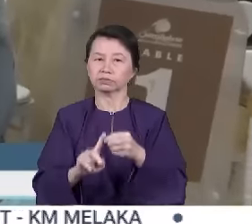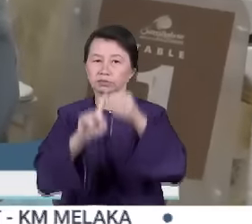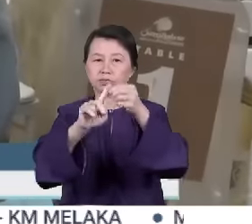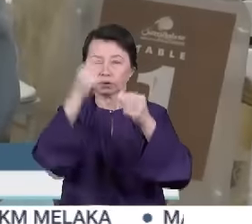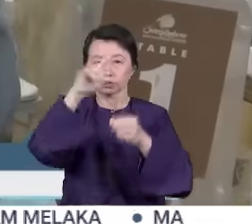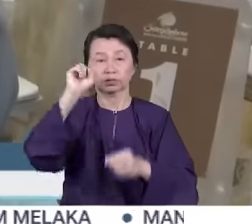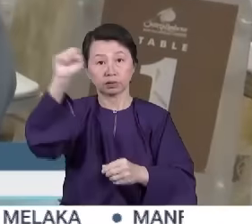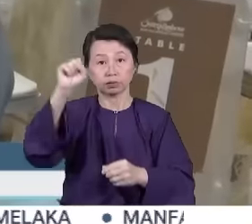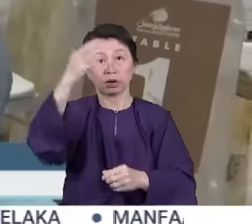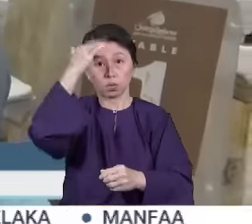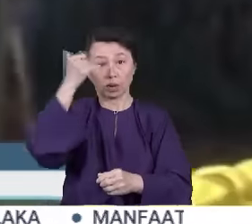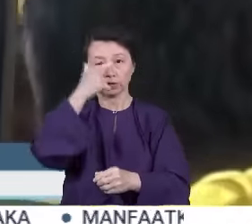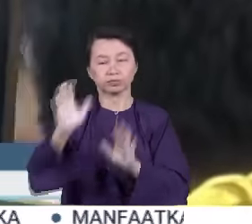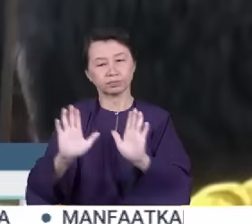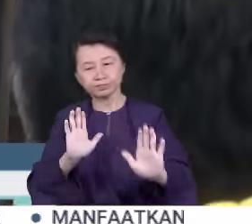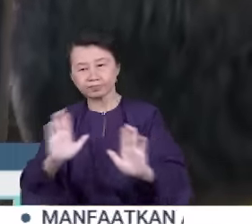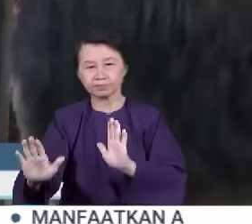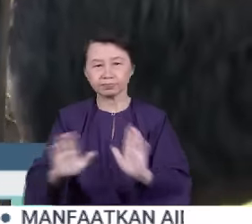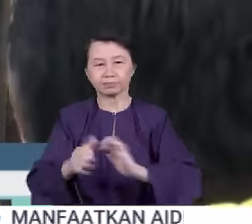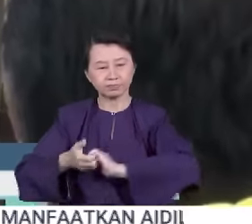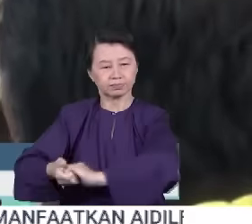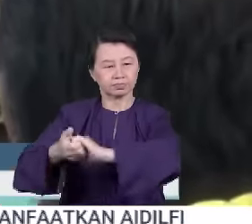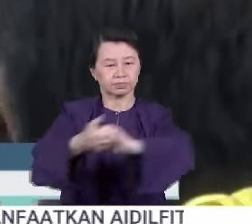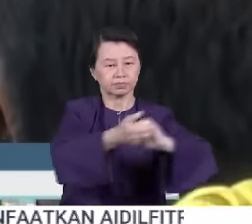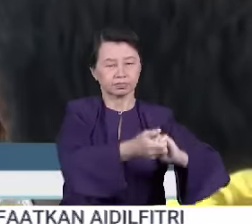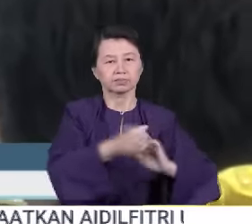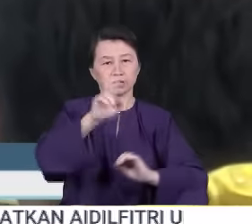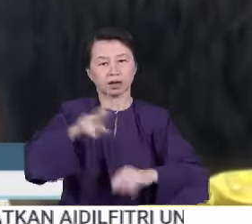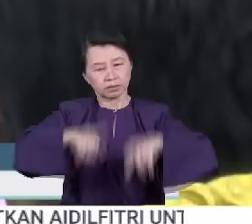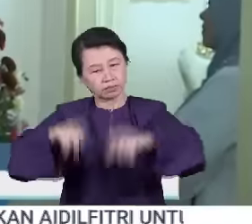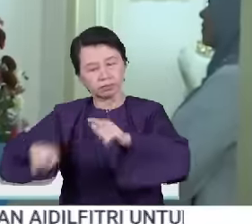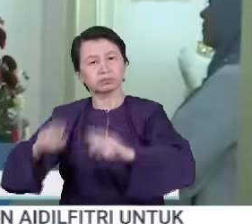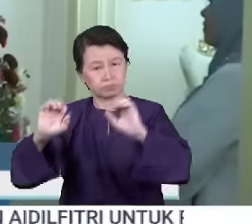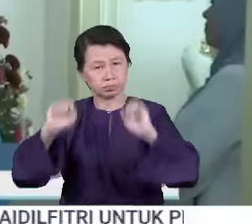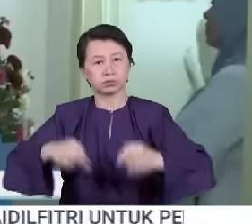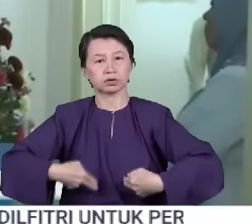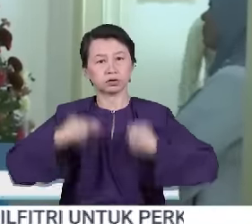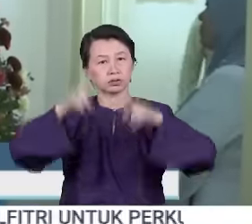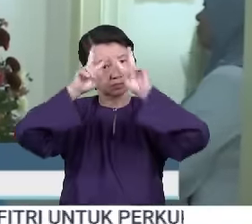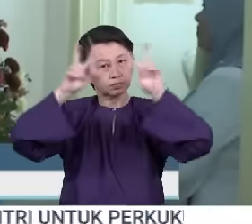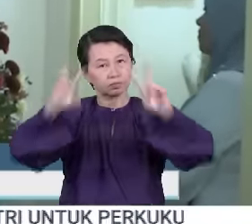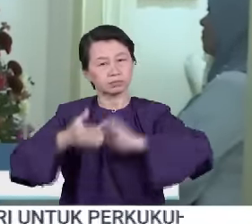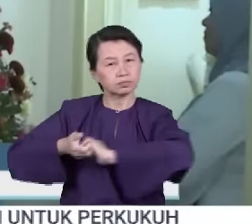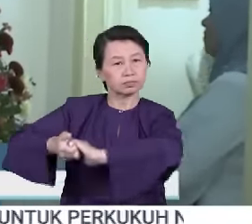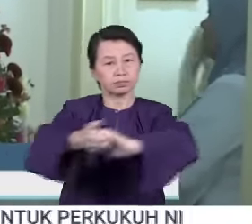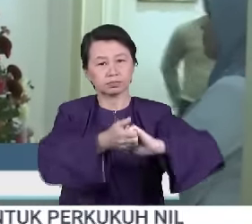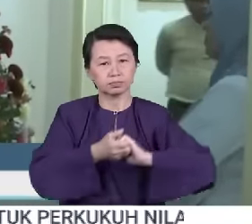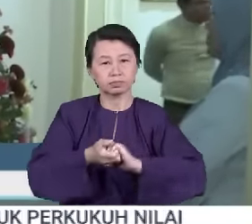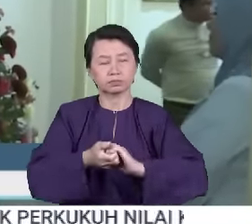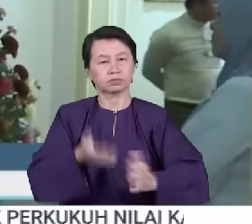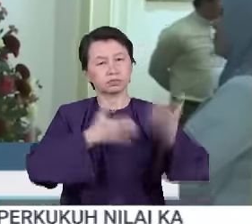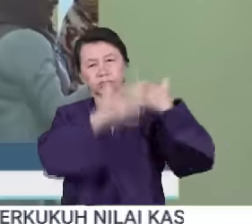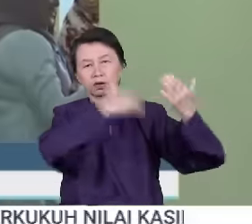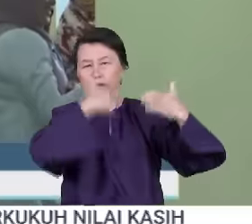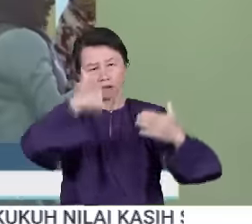ialah kerana toleransi suku kaum dan agama yang berlainan hidup rukun dan damai sejak kurun